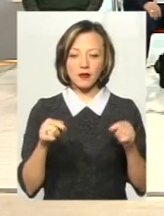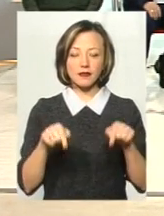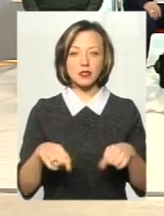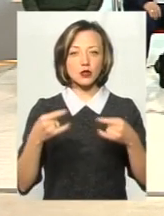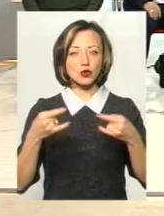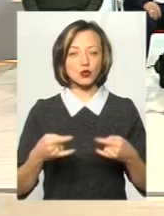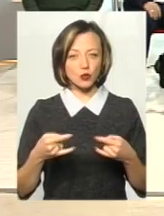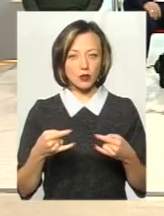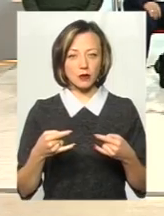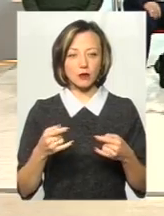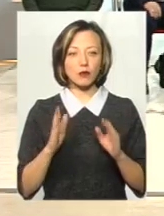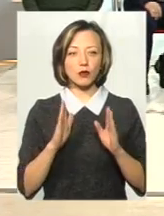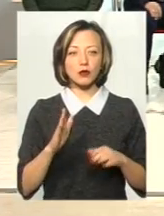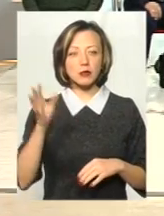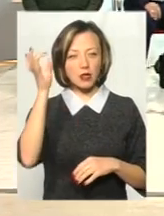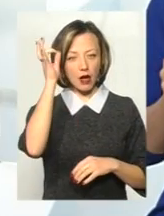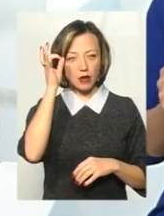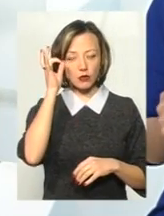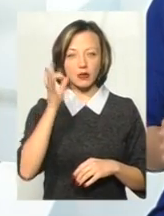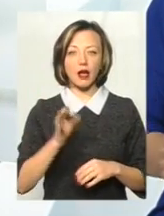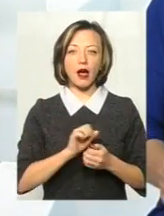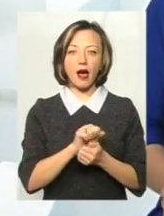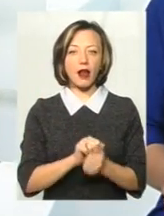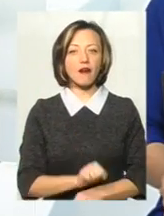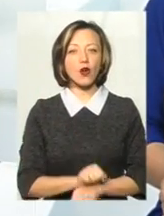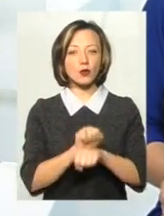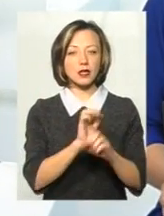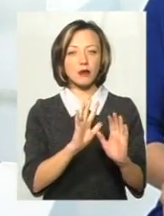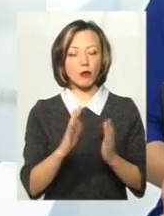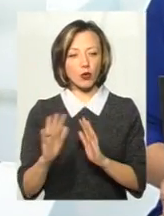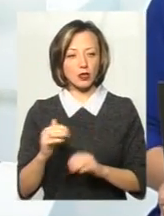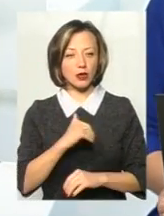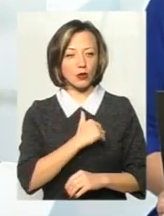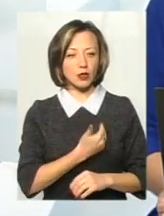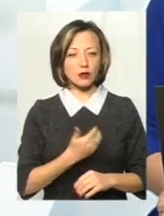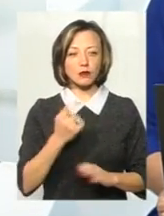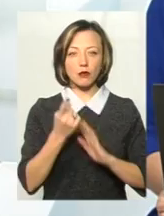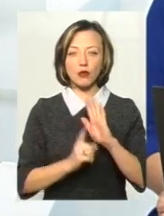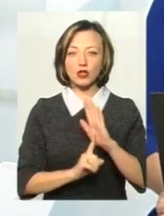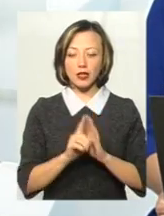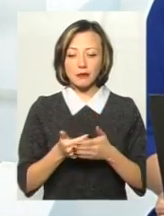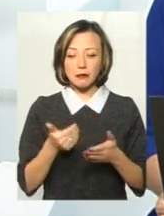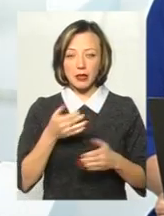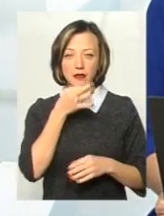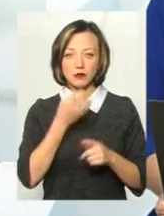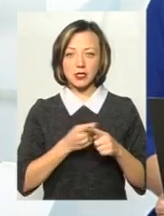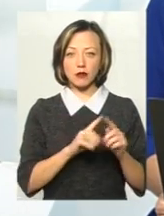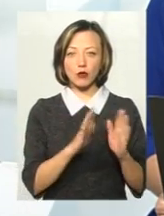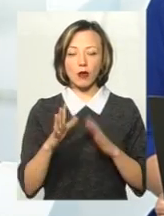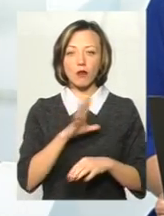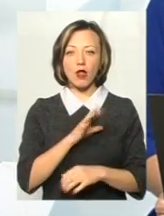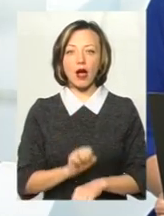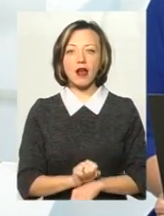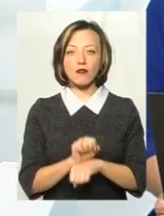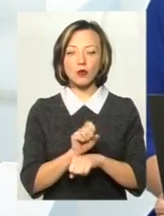студії будемо згадувати революційні події, але хотілося б почати з того, що предвісником цих подій була революція